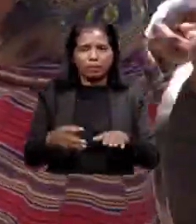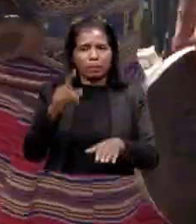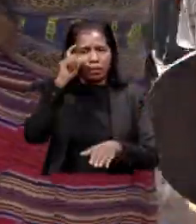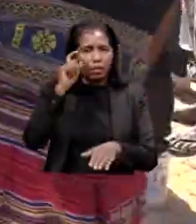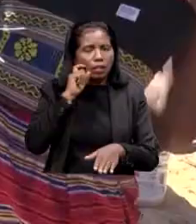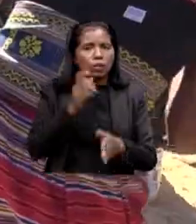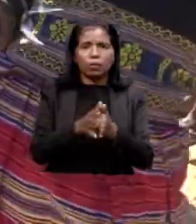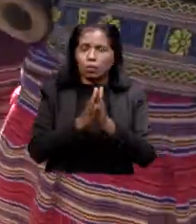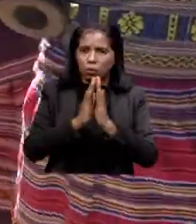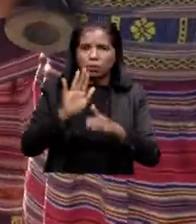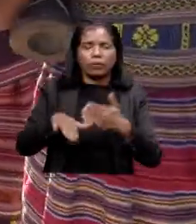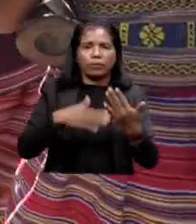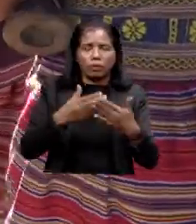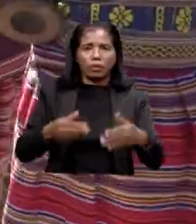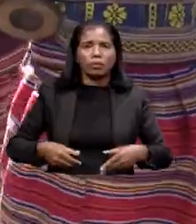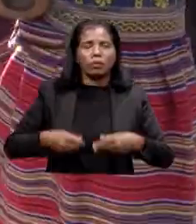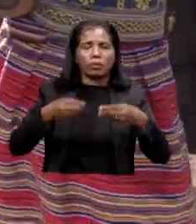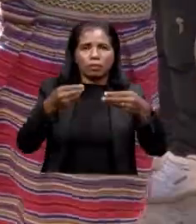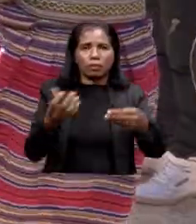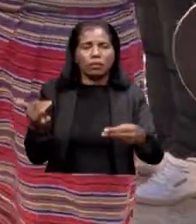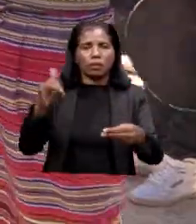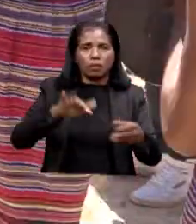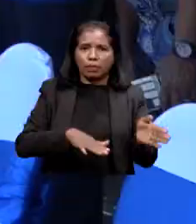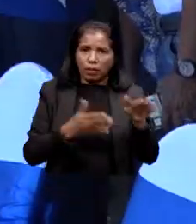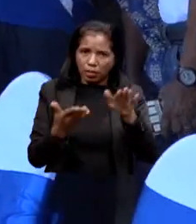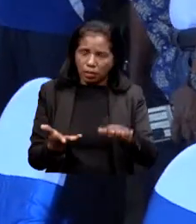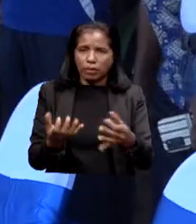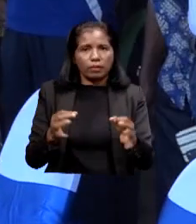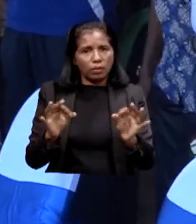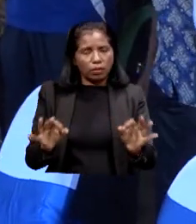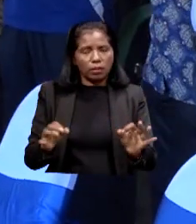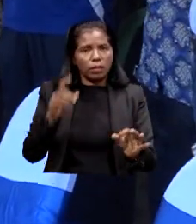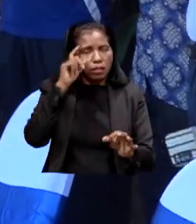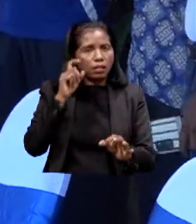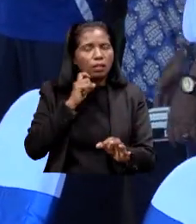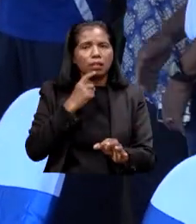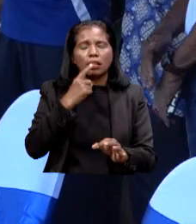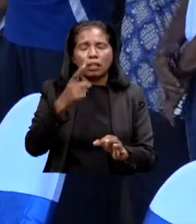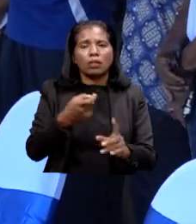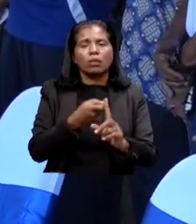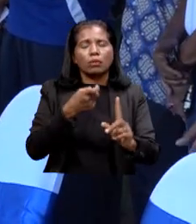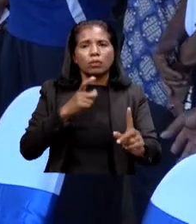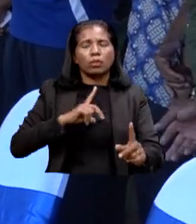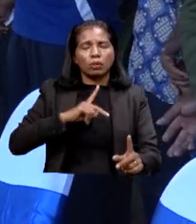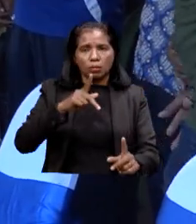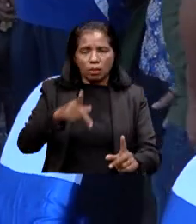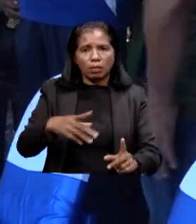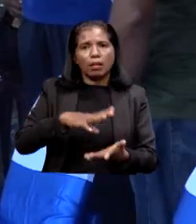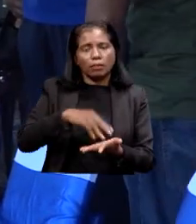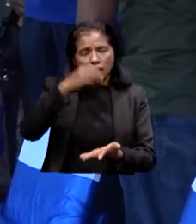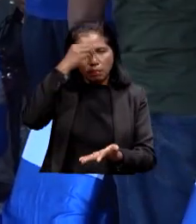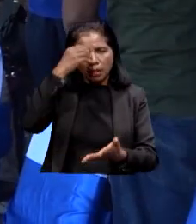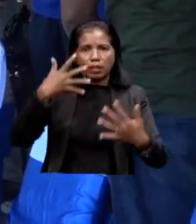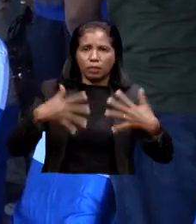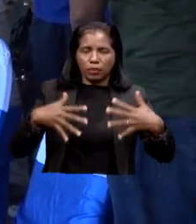husubah hotu-hotu atu fo onra basir nebe lakon vida sanan adehan husi los palus makni aprende gerilya ho di